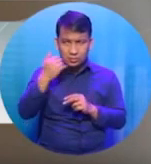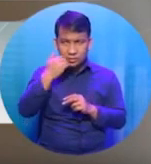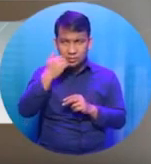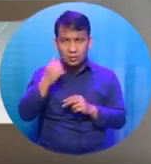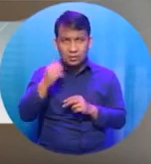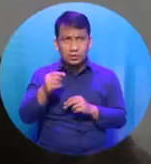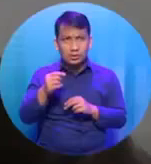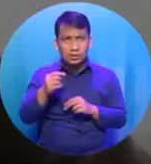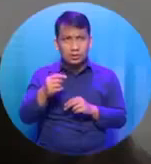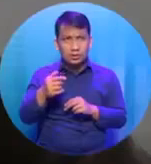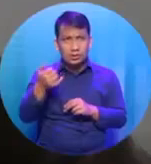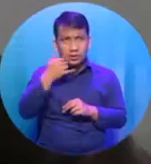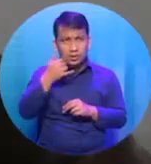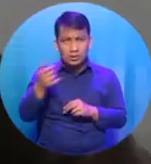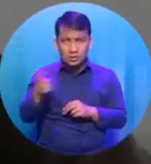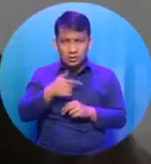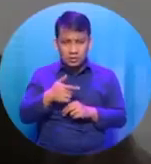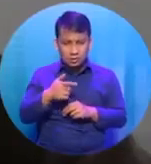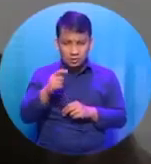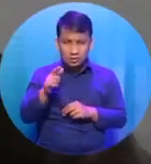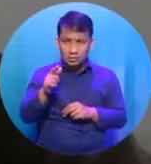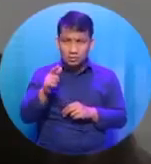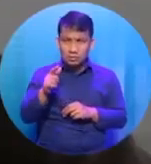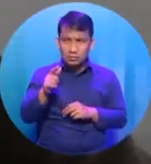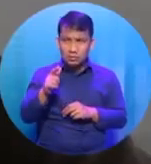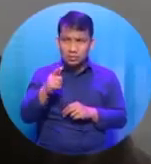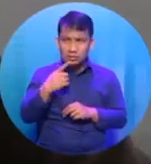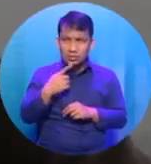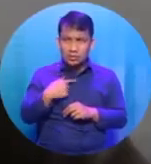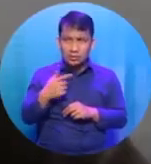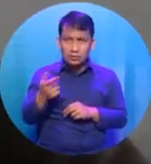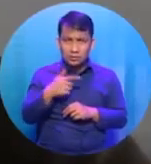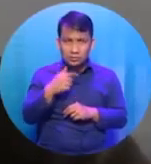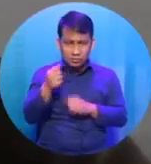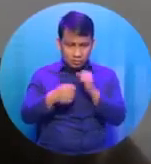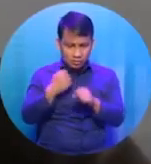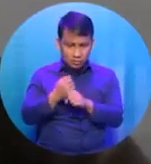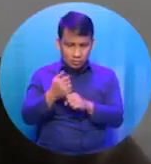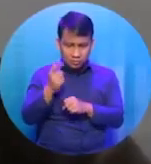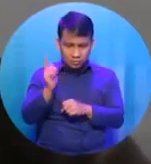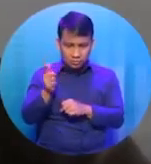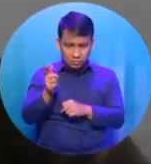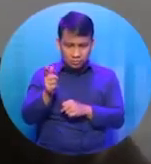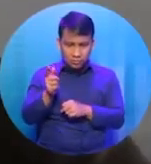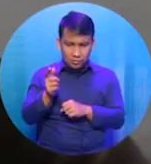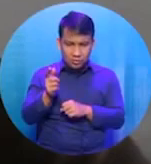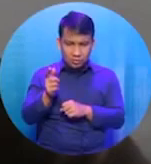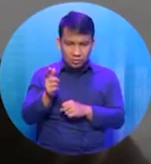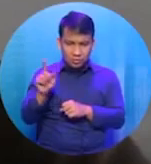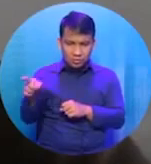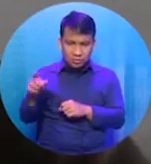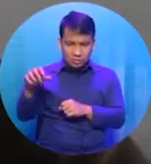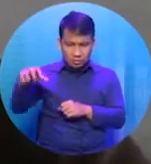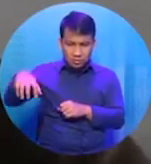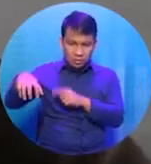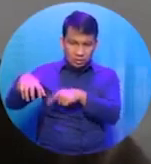lang po, tuwing tatawag po kasi sila, sir, meron pong nagkukut sa kanila na isang, yung mayorduma po kasi